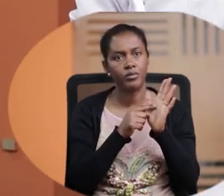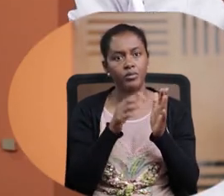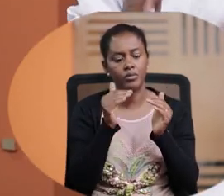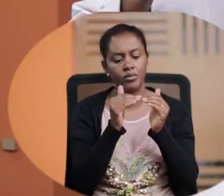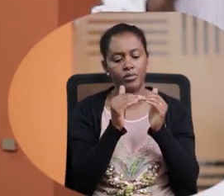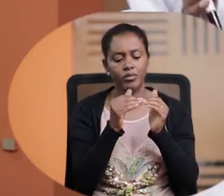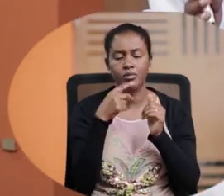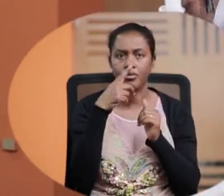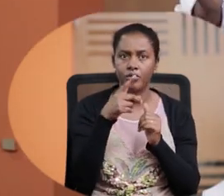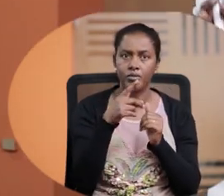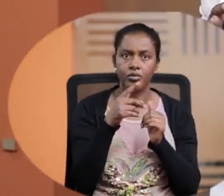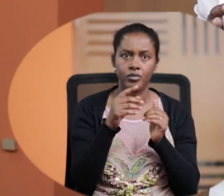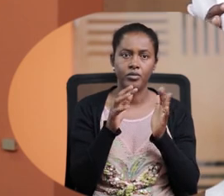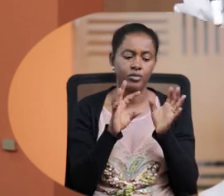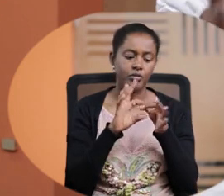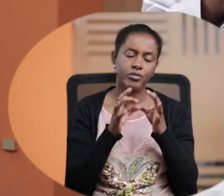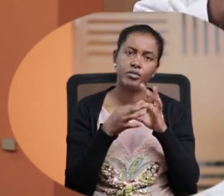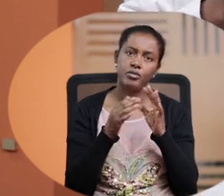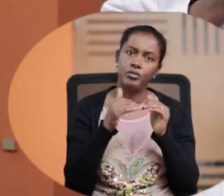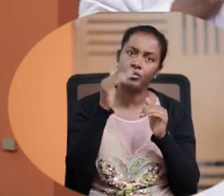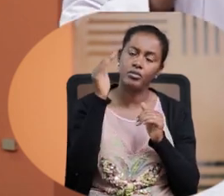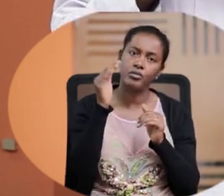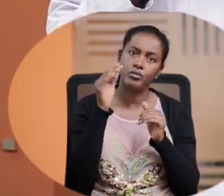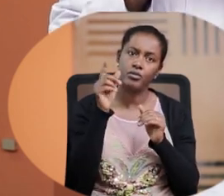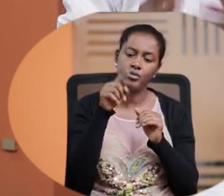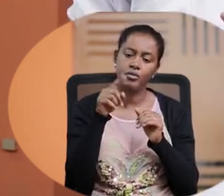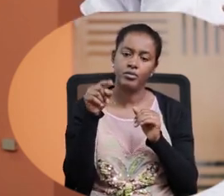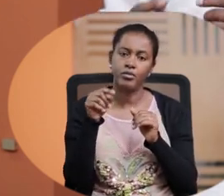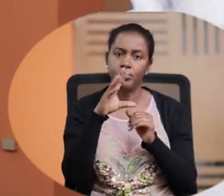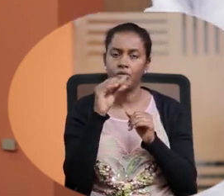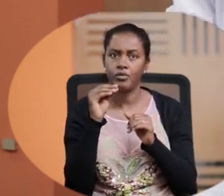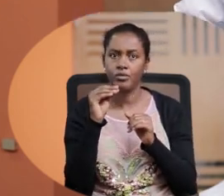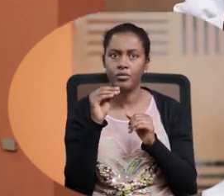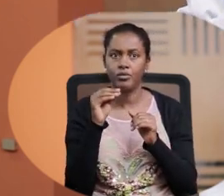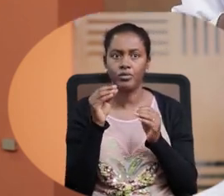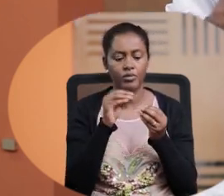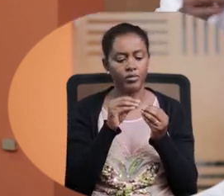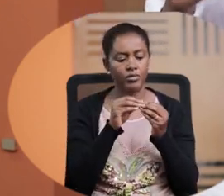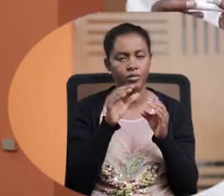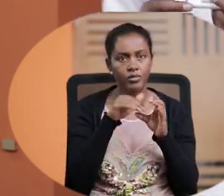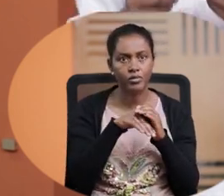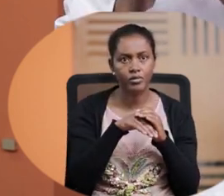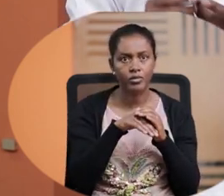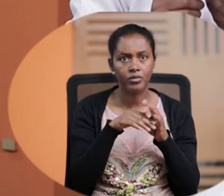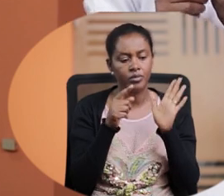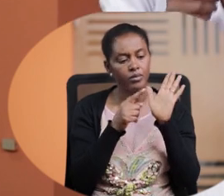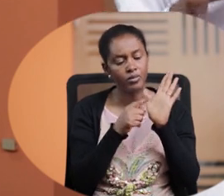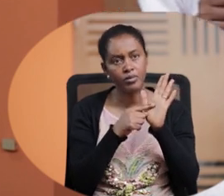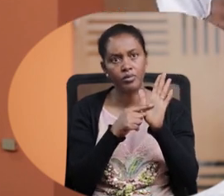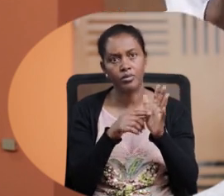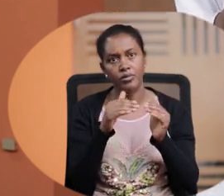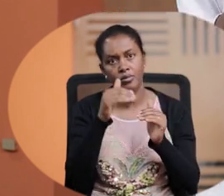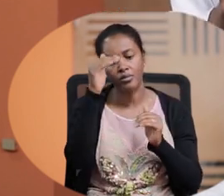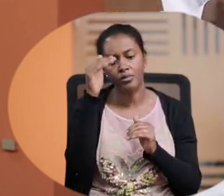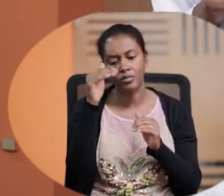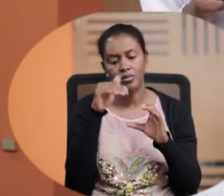ta'an himoota walcaalmaa sararawaa jechuun immoo himoota yookaan immoo ibsamoota herreegaa kanneen mallattoo walcaalmaatiin walqabatan akka